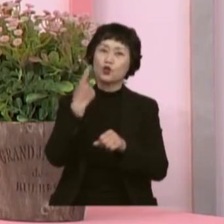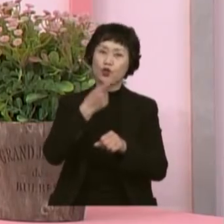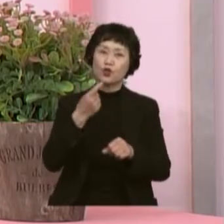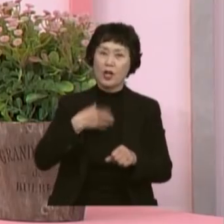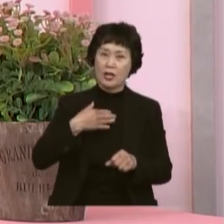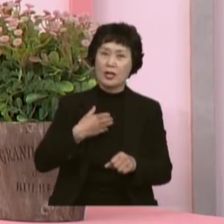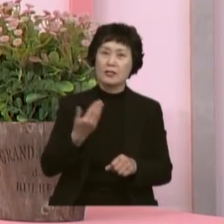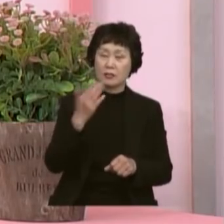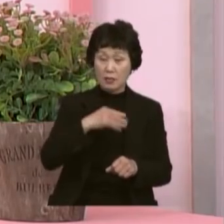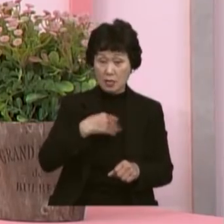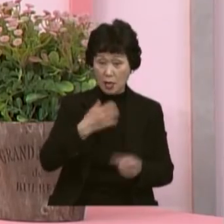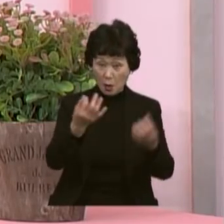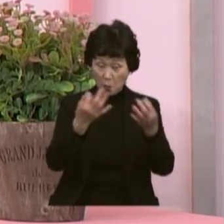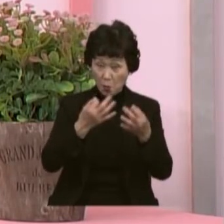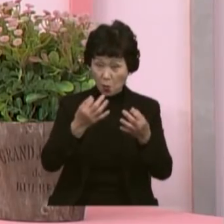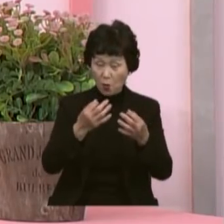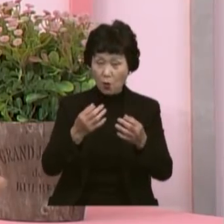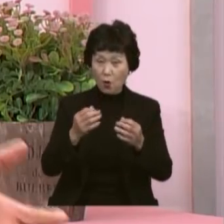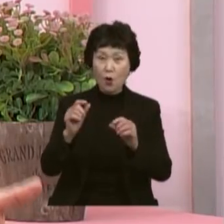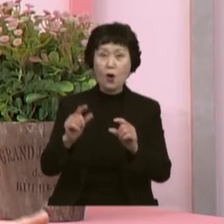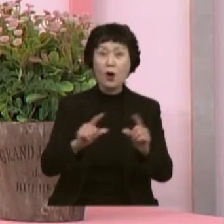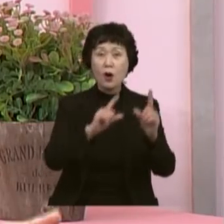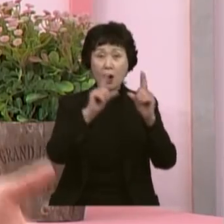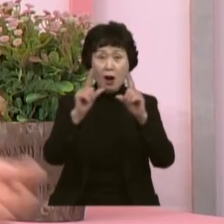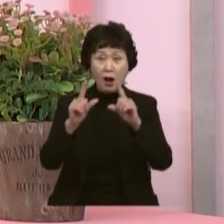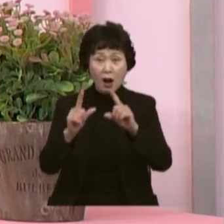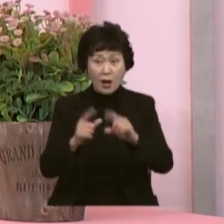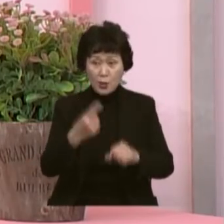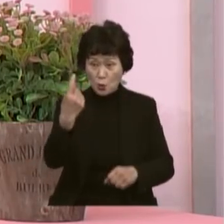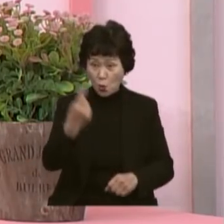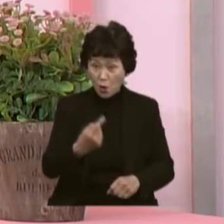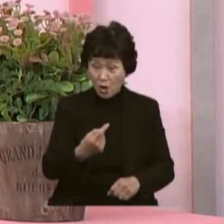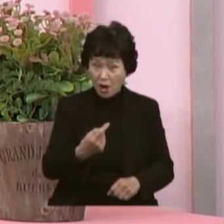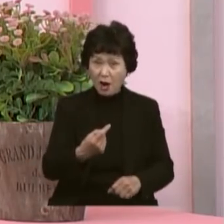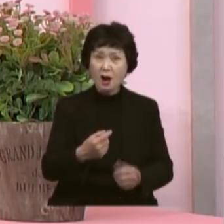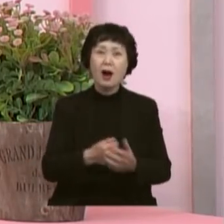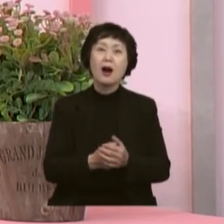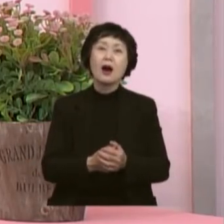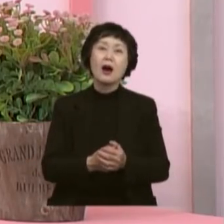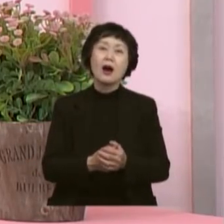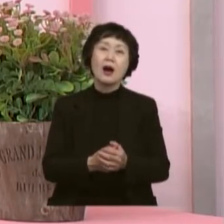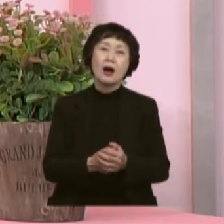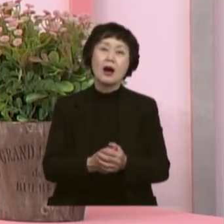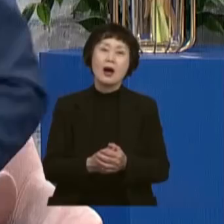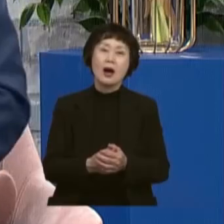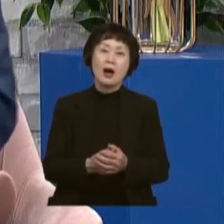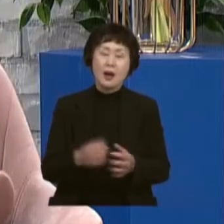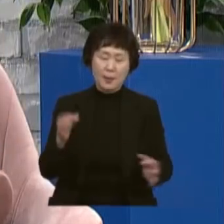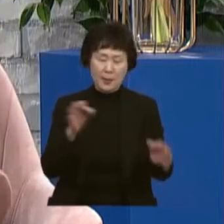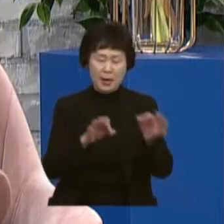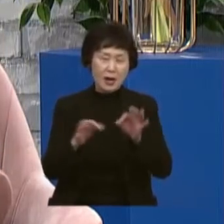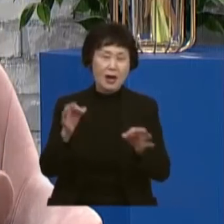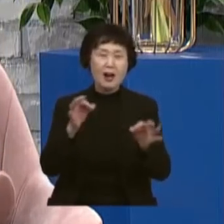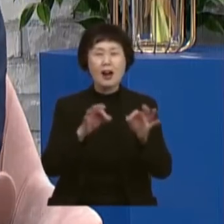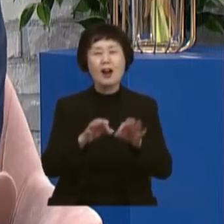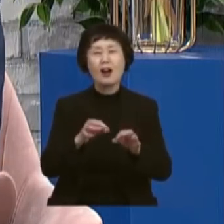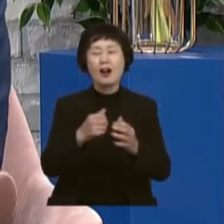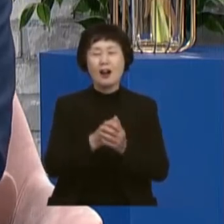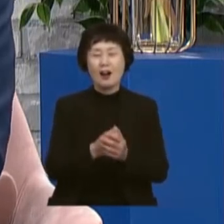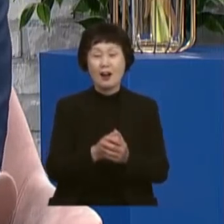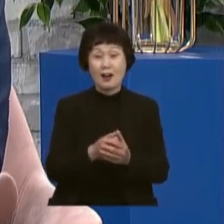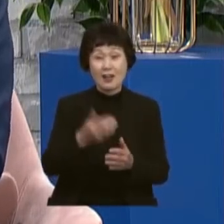그래서 수술비도 만들어지고 그리고 복음성가 가수들이 막 저 모금 집회 우리 그때 콘서트 했잖아요.